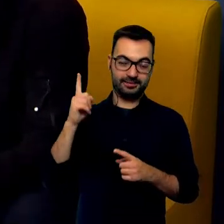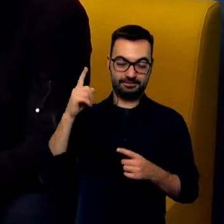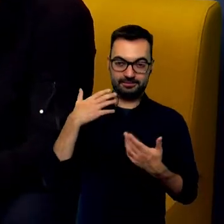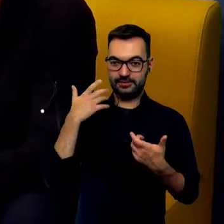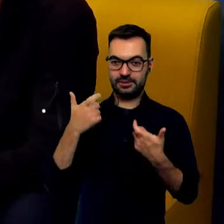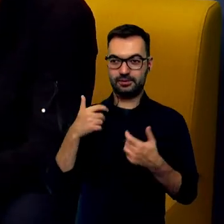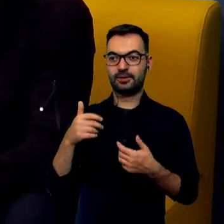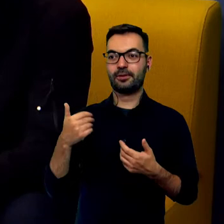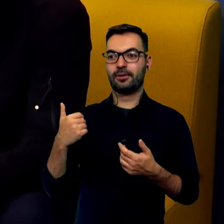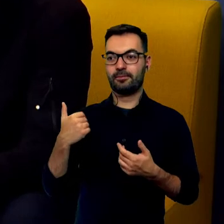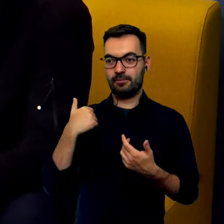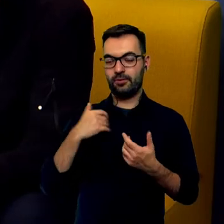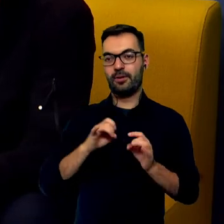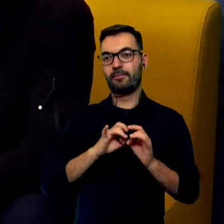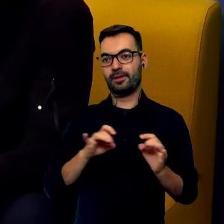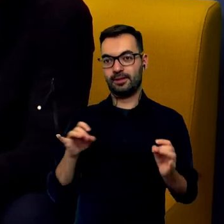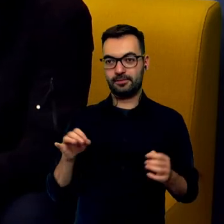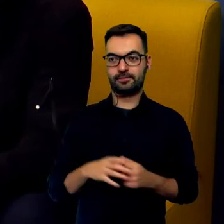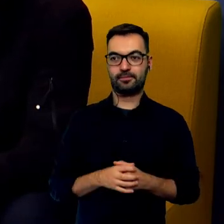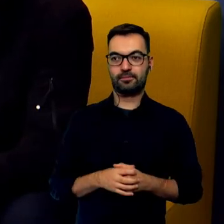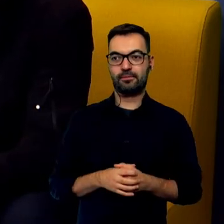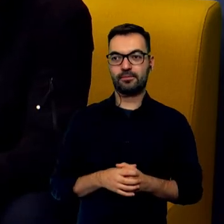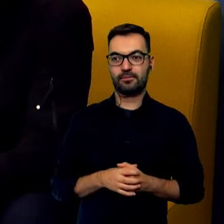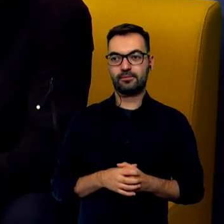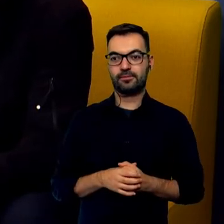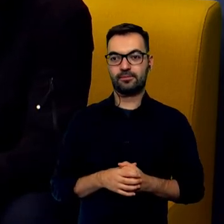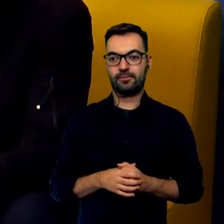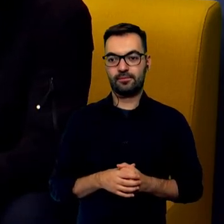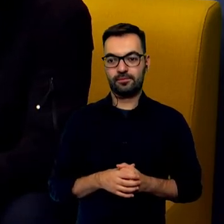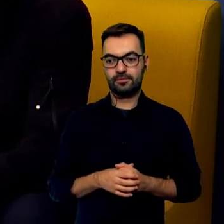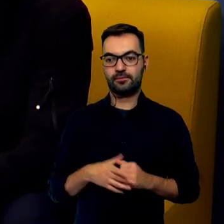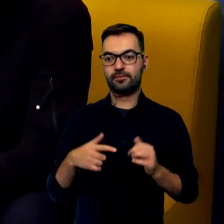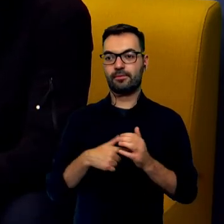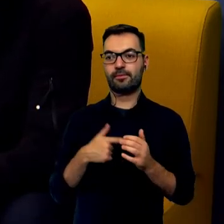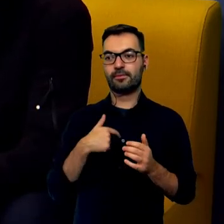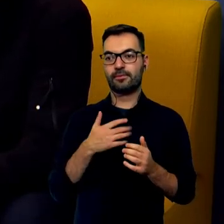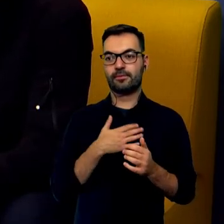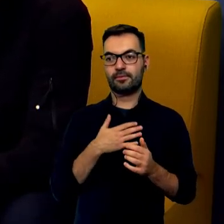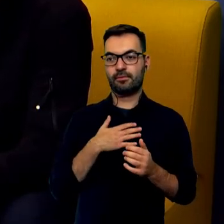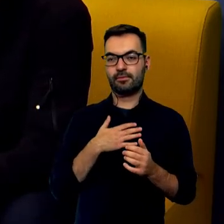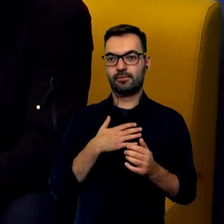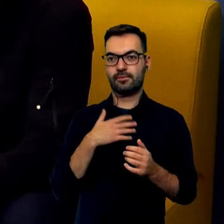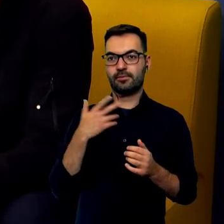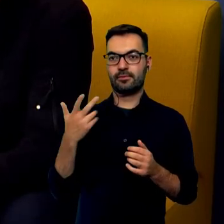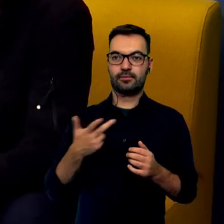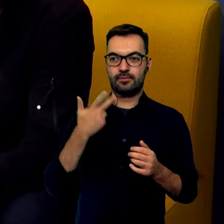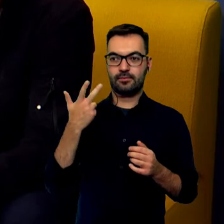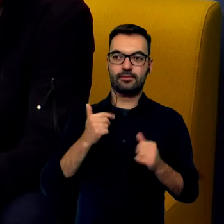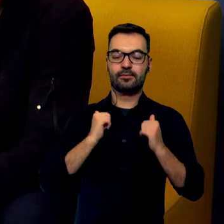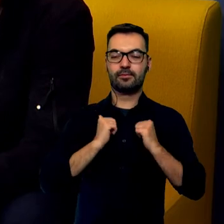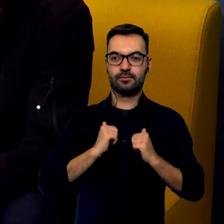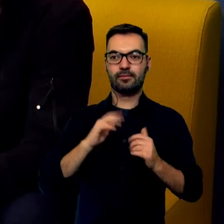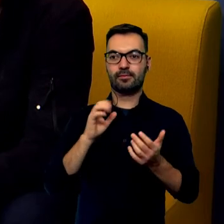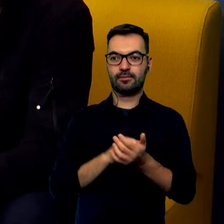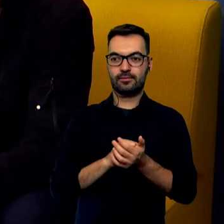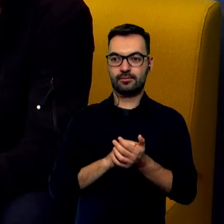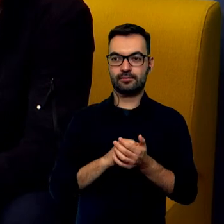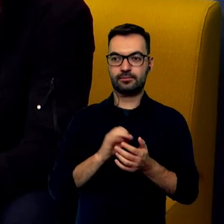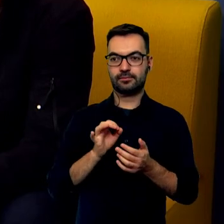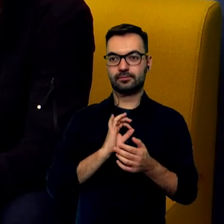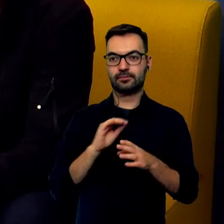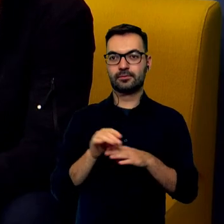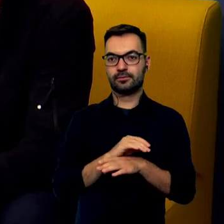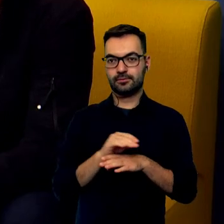z góry, że była ta pandemia. Mhm. Miałem tak naprawdę 3 lata, kiedy mogłem się zająć